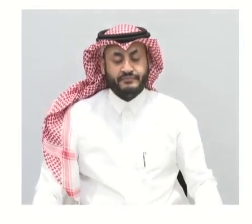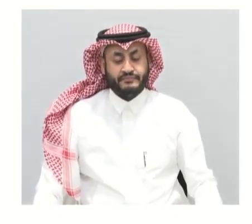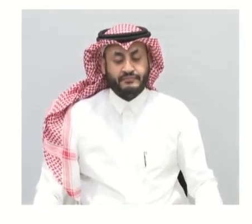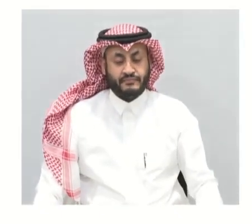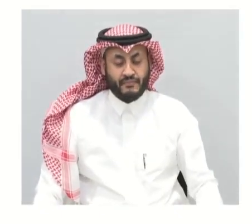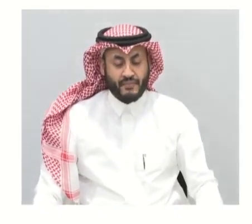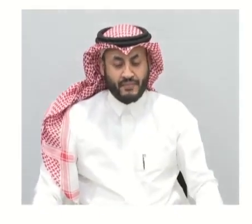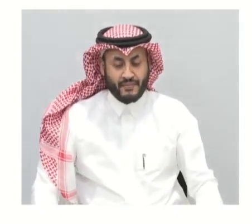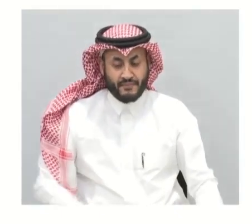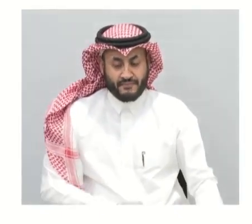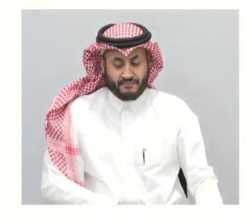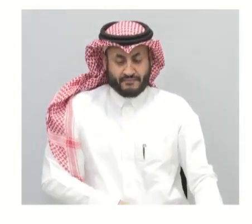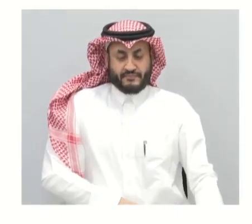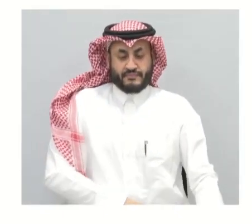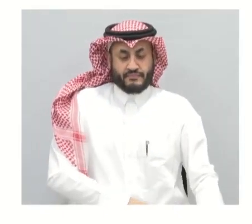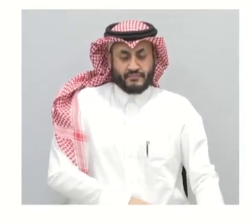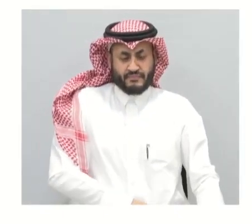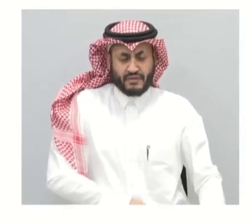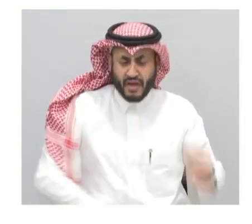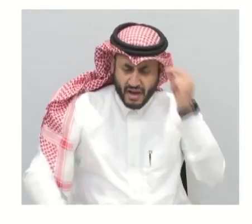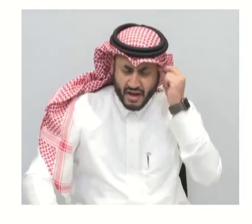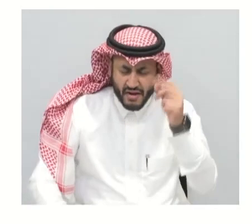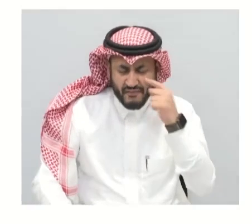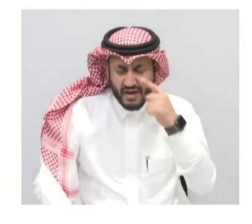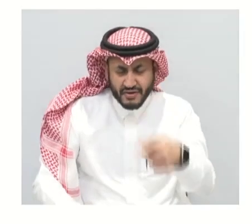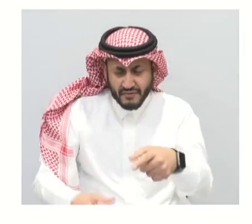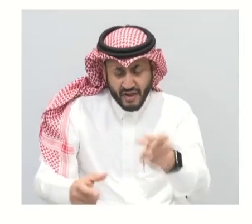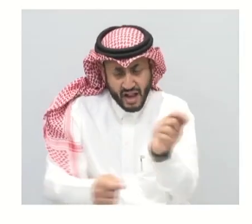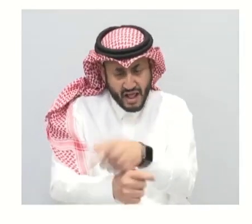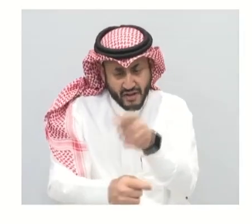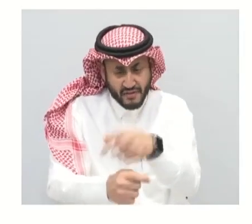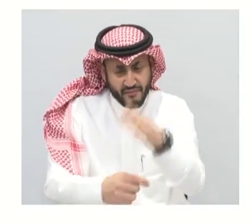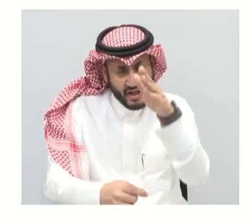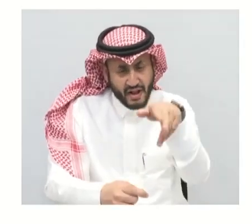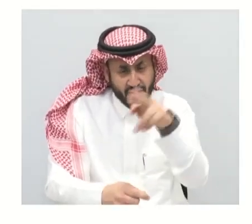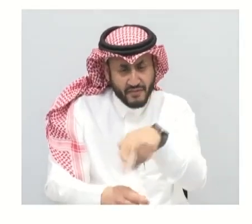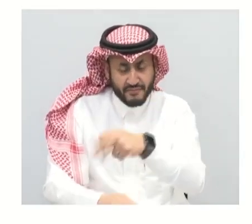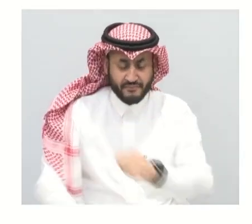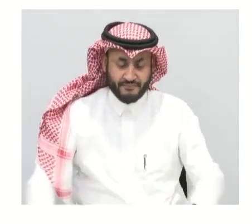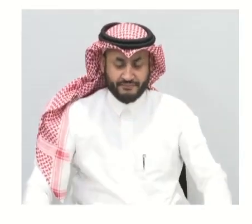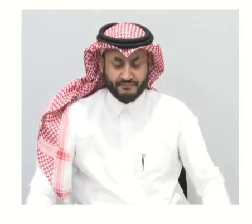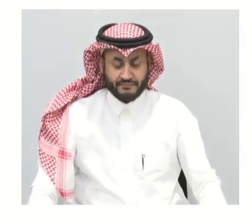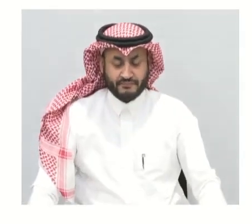نستطيع ان نحدد طبيعه الناس من خلال النسب الموجوده امامنا